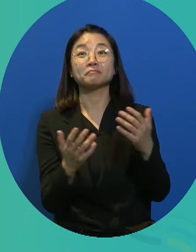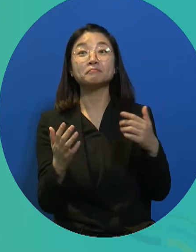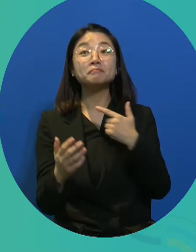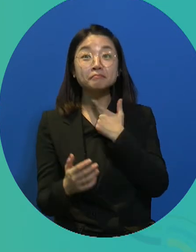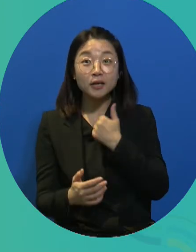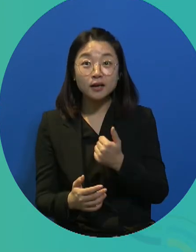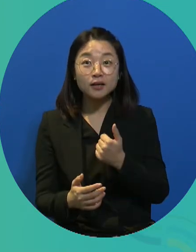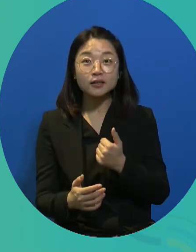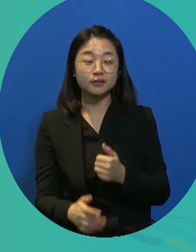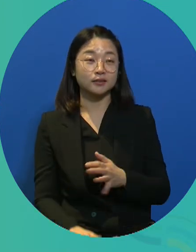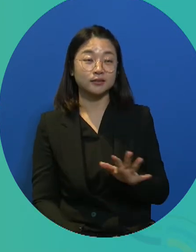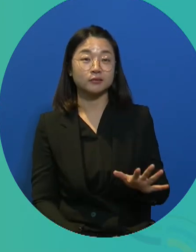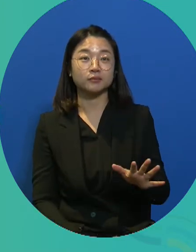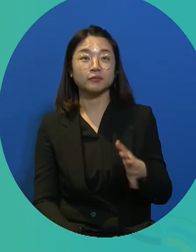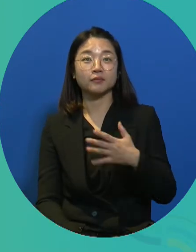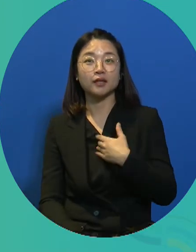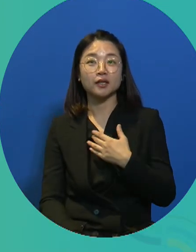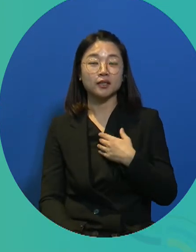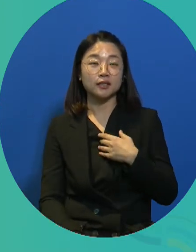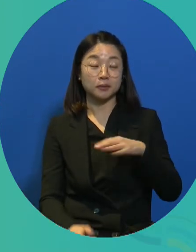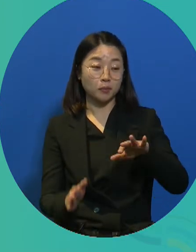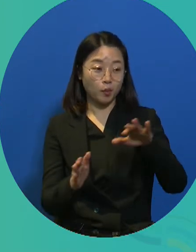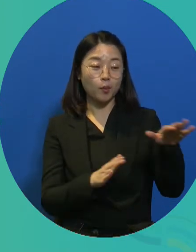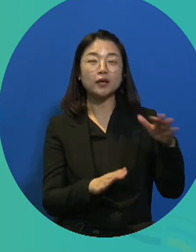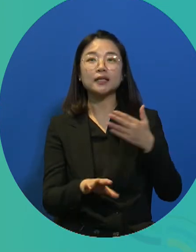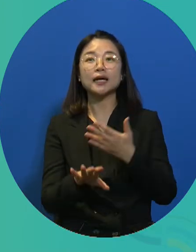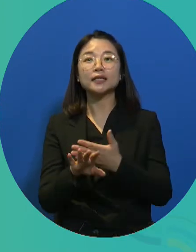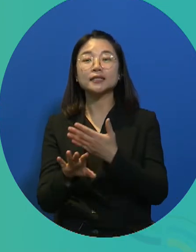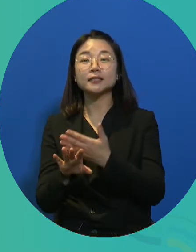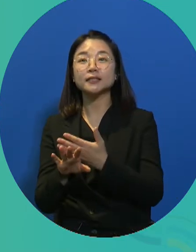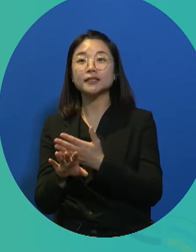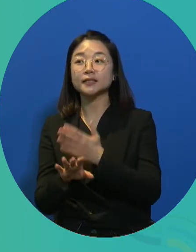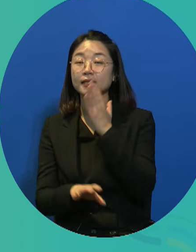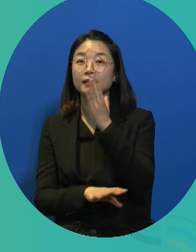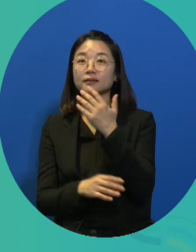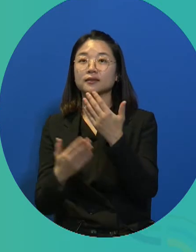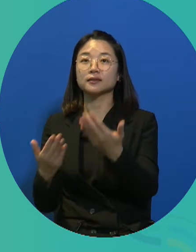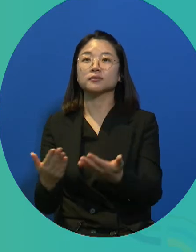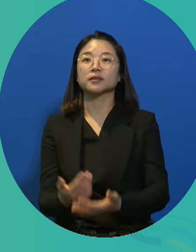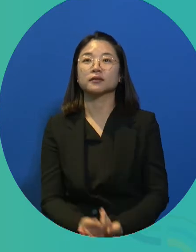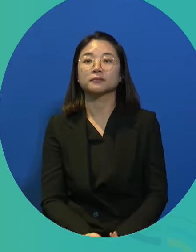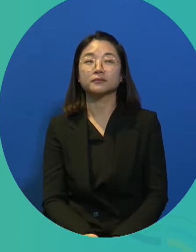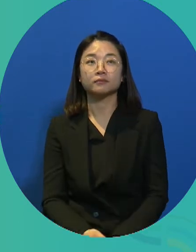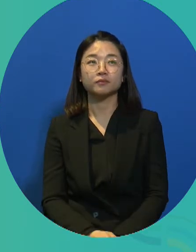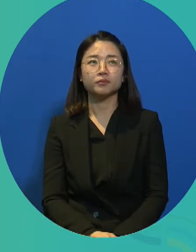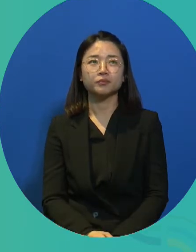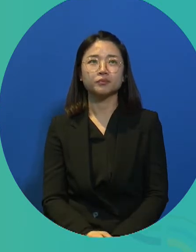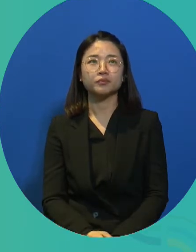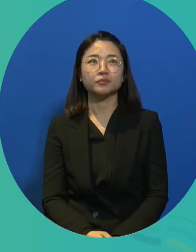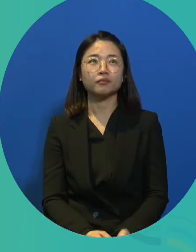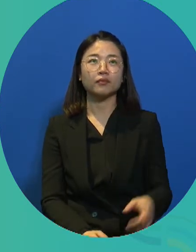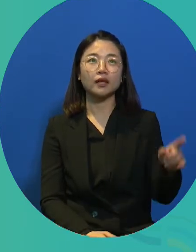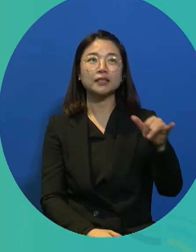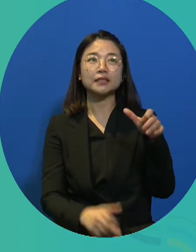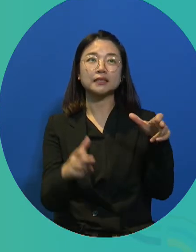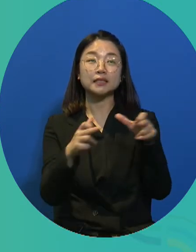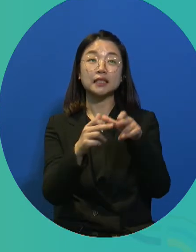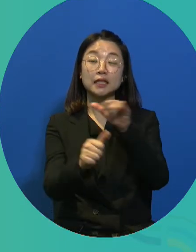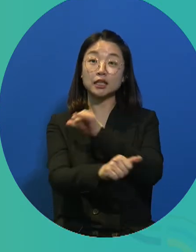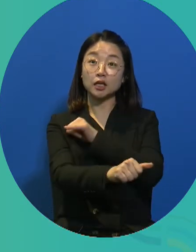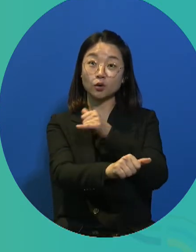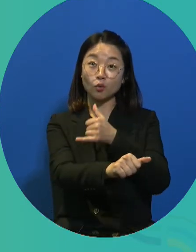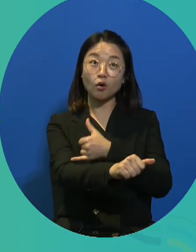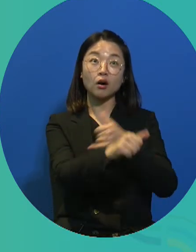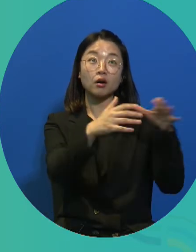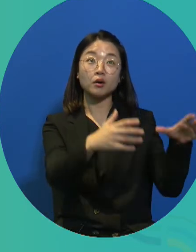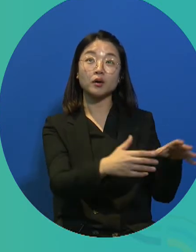조금 이론적인 얘기를 잠깐만 짚어보고 넘어가려고 합니다. 선택 의정서라는 것은 이제